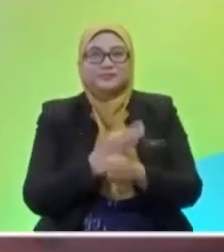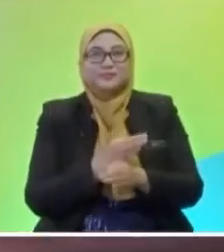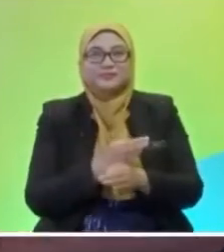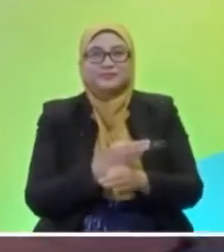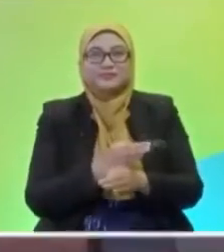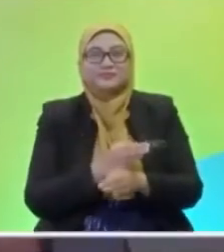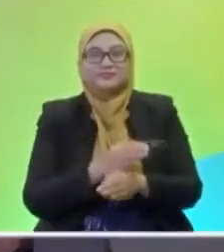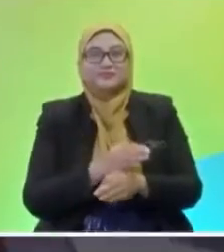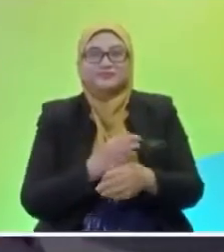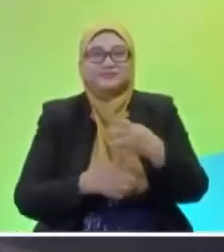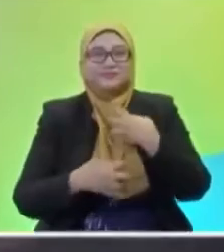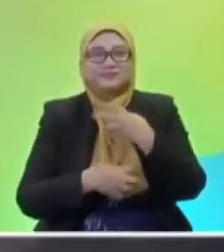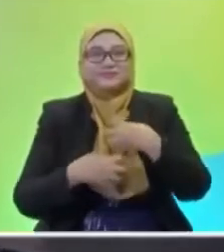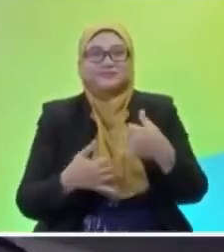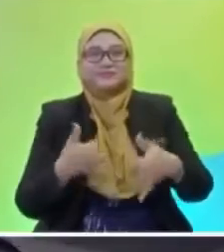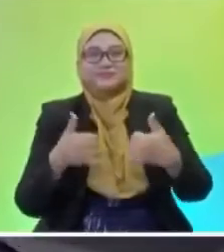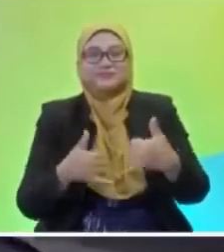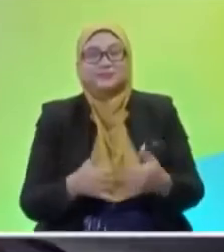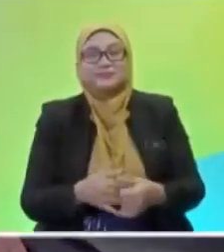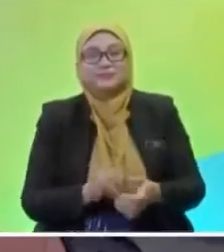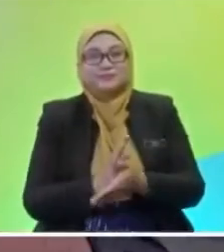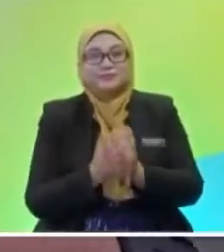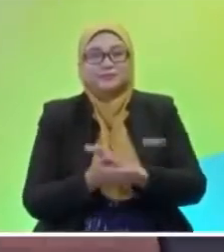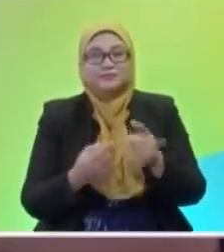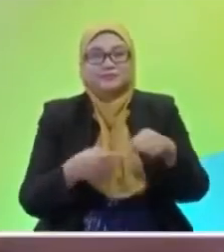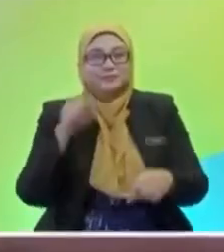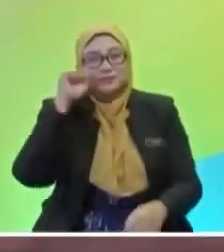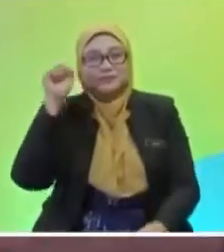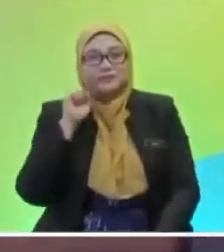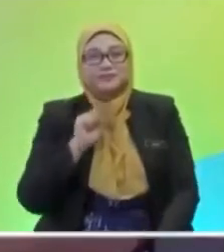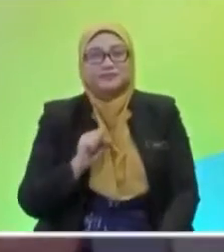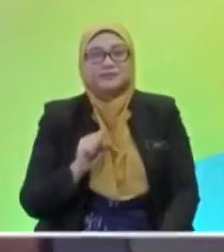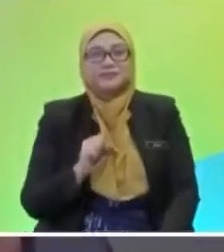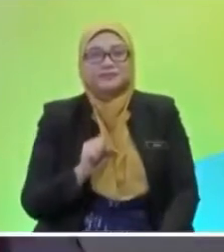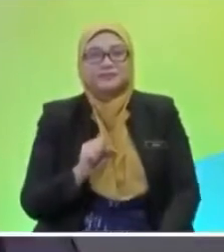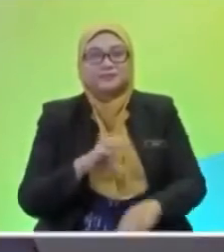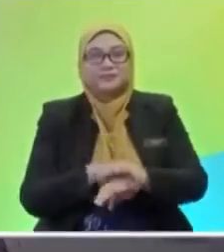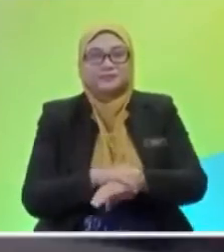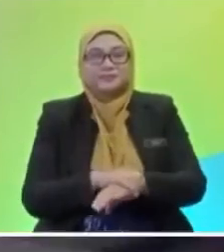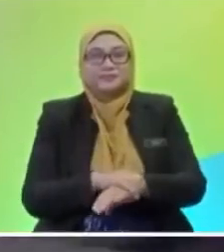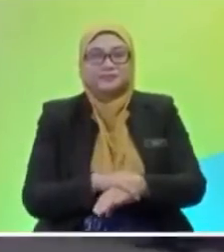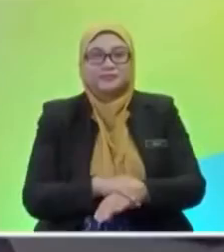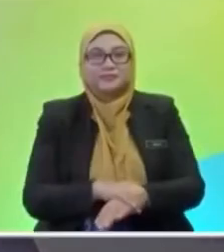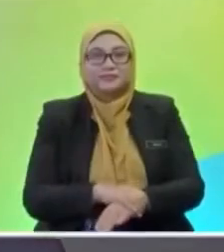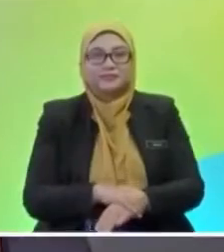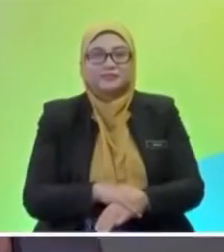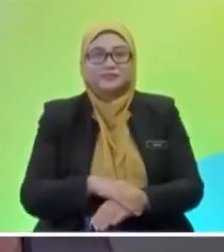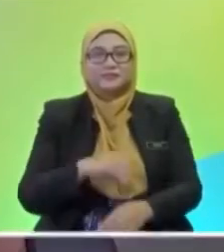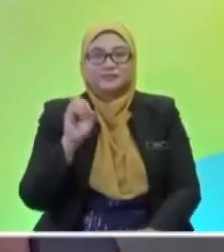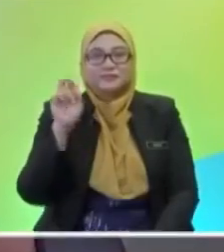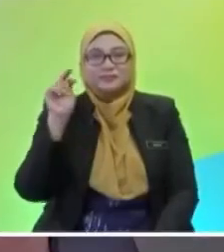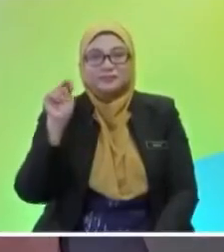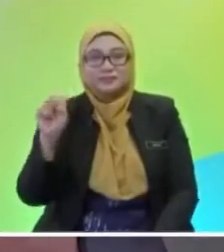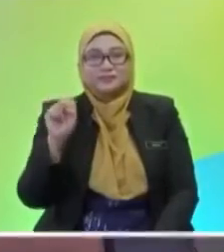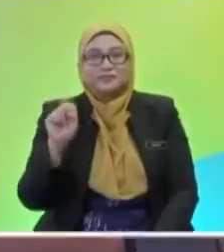main ni. Okey, jadi bila Syafiqah tekan butang di atas alat kawalan jauh, maknanya dia akan memusingkan tayar ni lah.